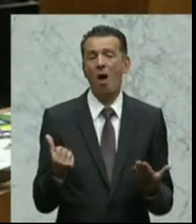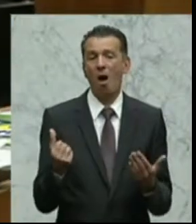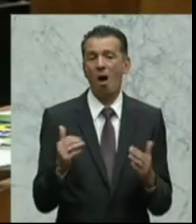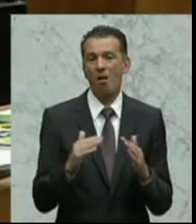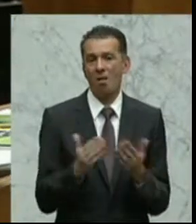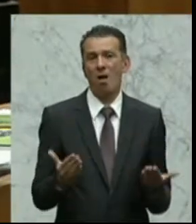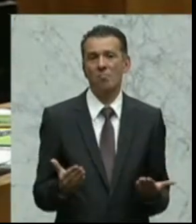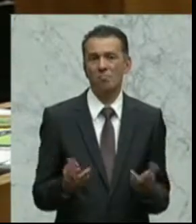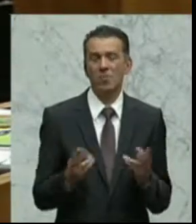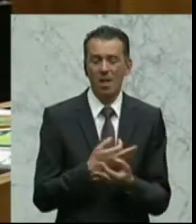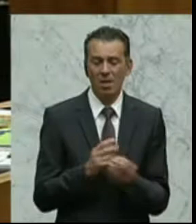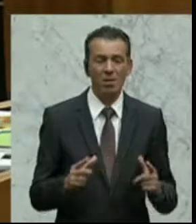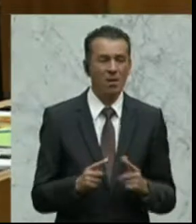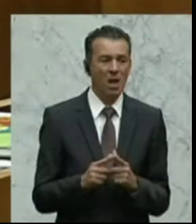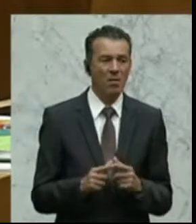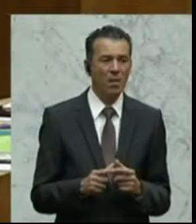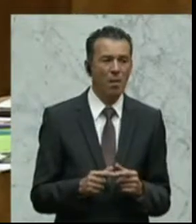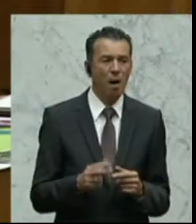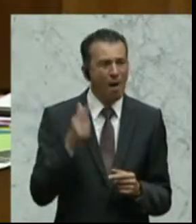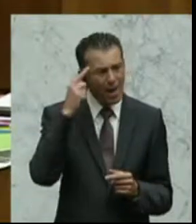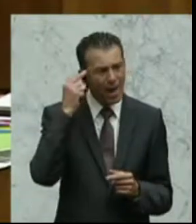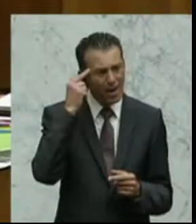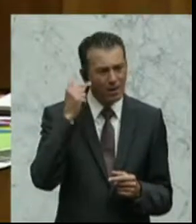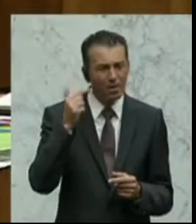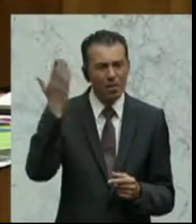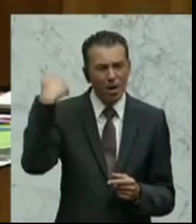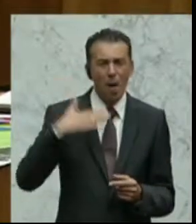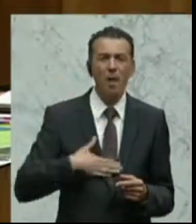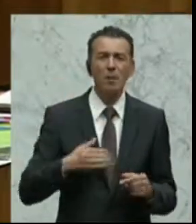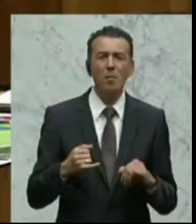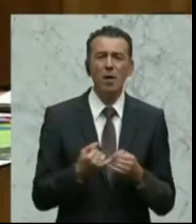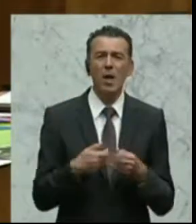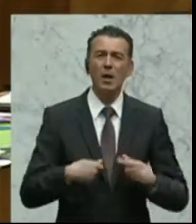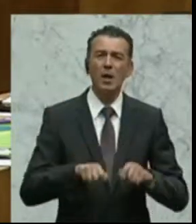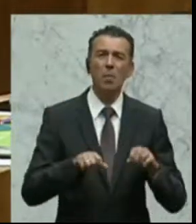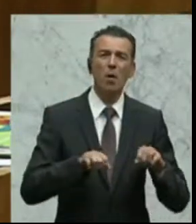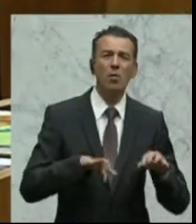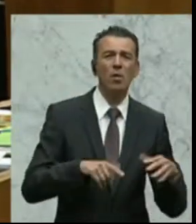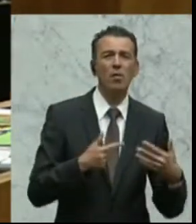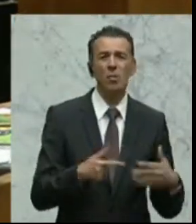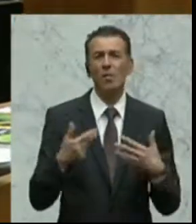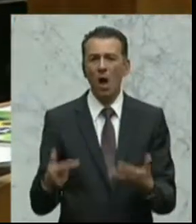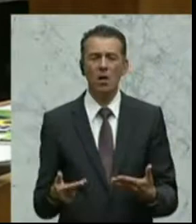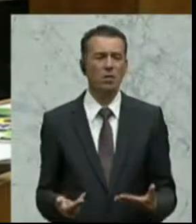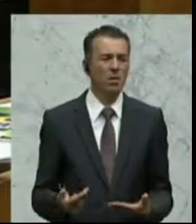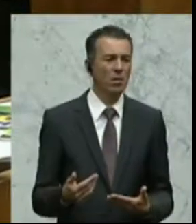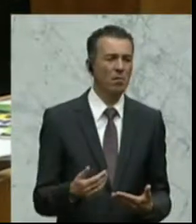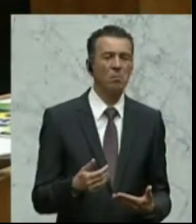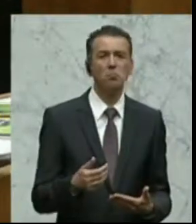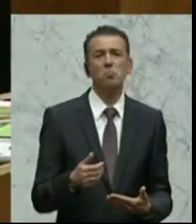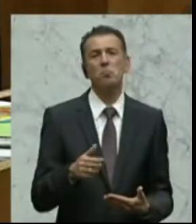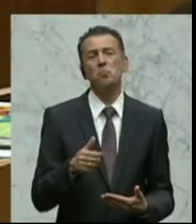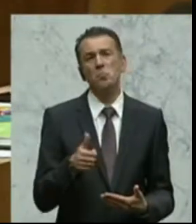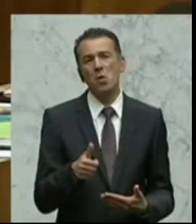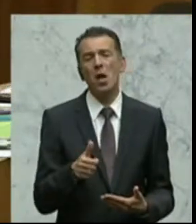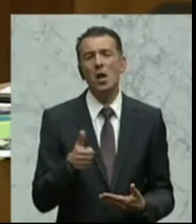immer so. Denken Sie doch zurück, als meine Eltern damals gebaut haben in den 70er, in den 80er Jahren, war es doch so, dass ein Einfamilienhaus rund